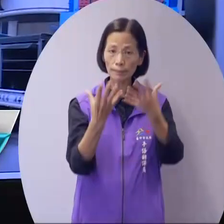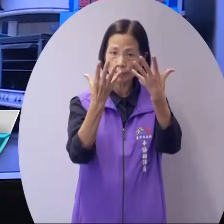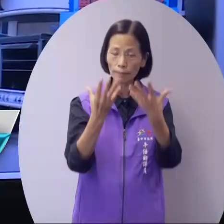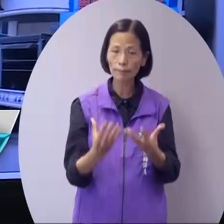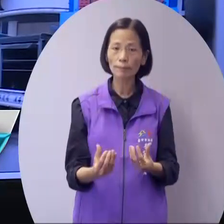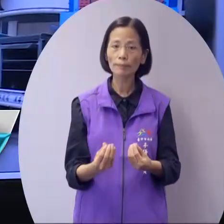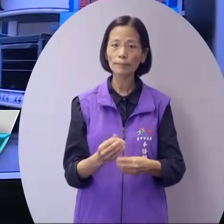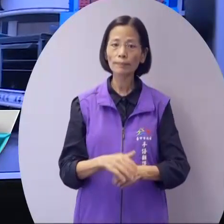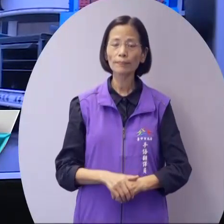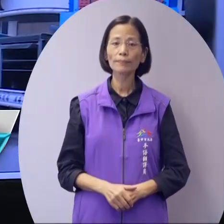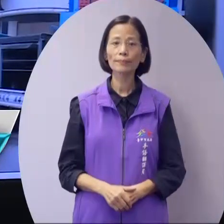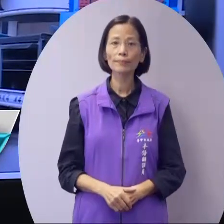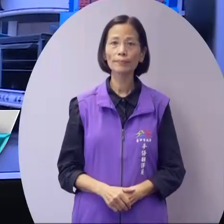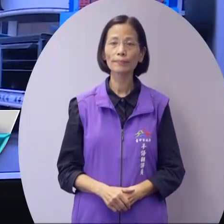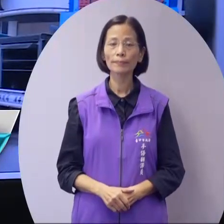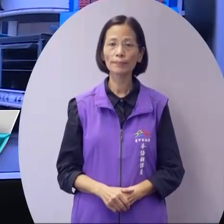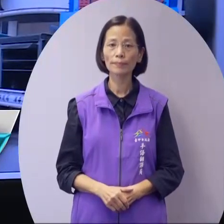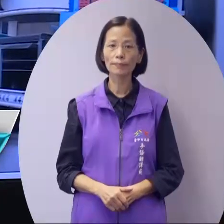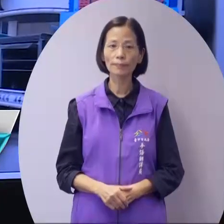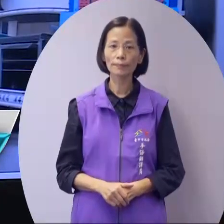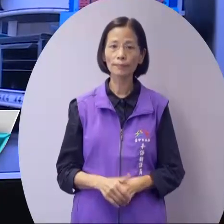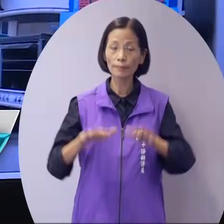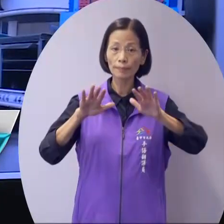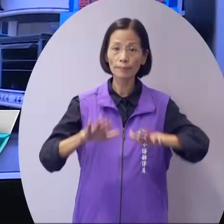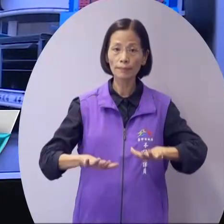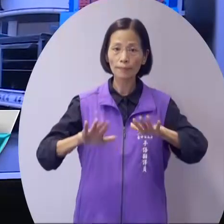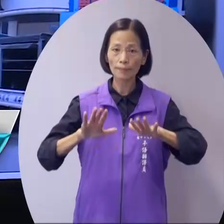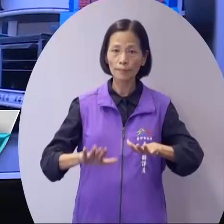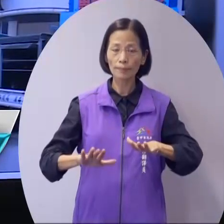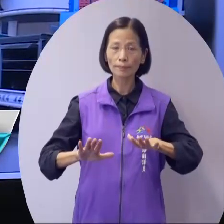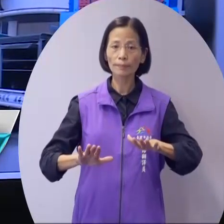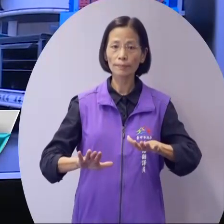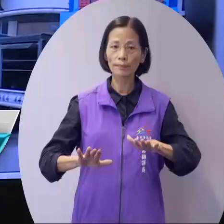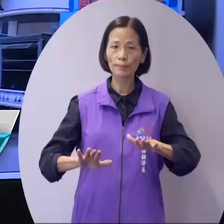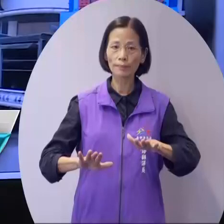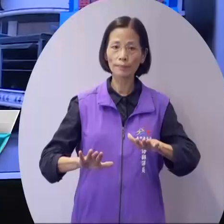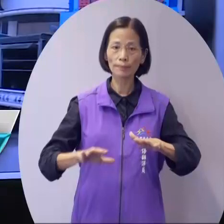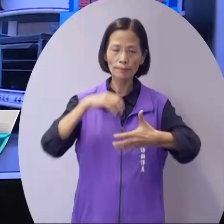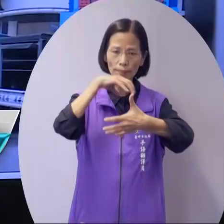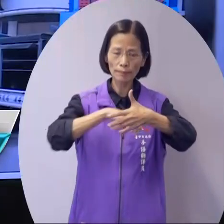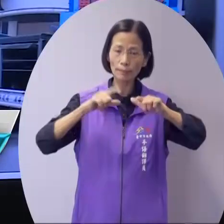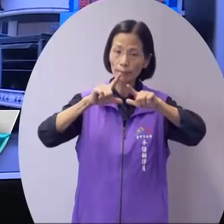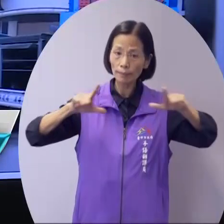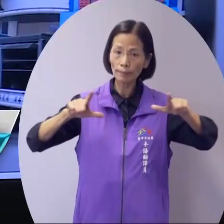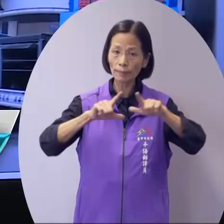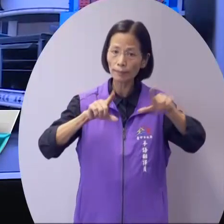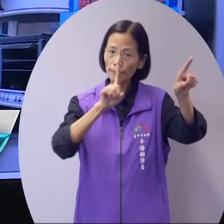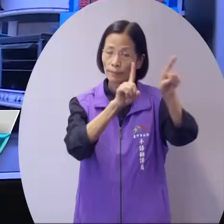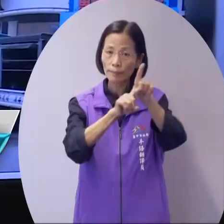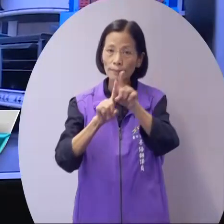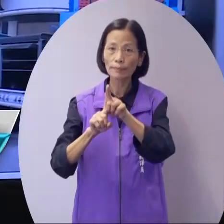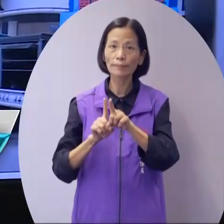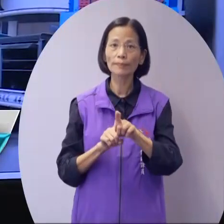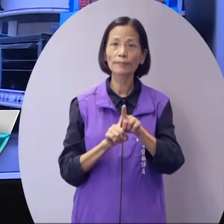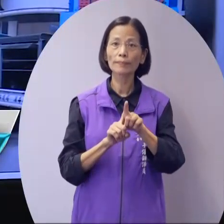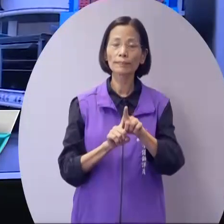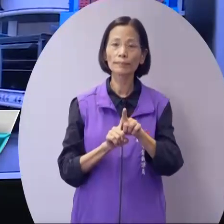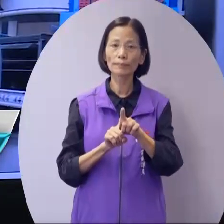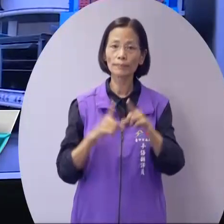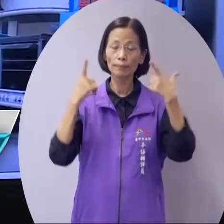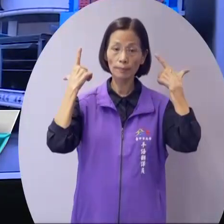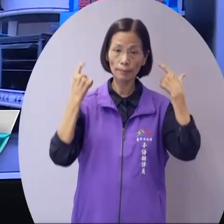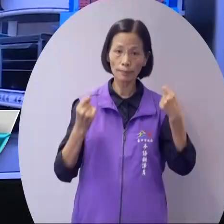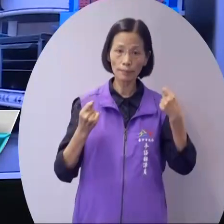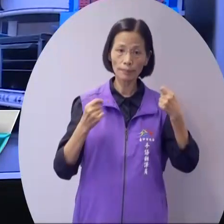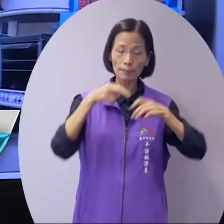直销市场内的人流，那目前呢，根据他们内部面积的一个标准呢，原来